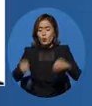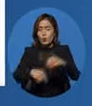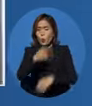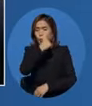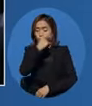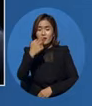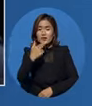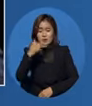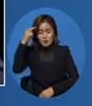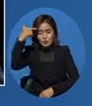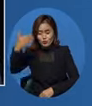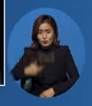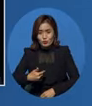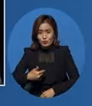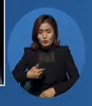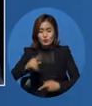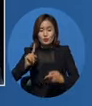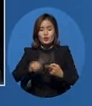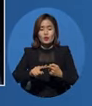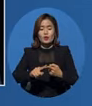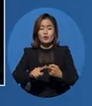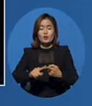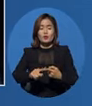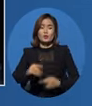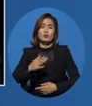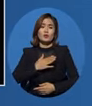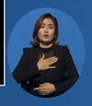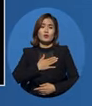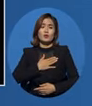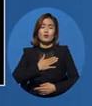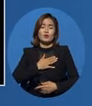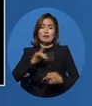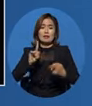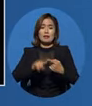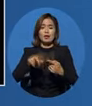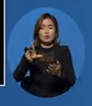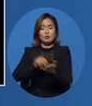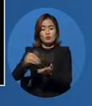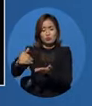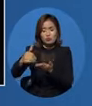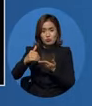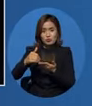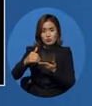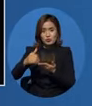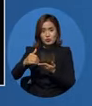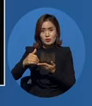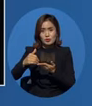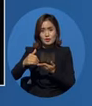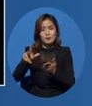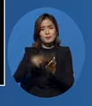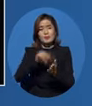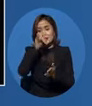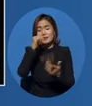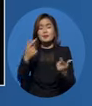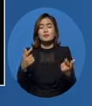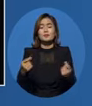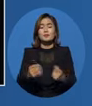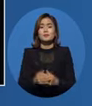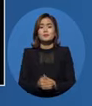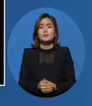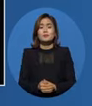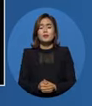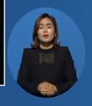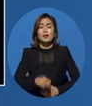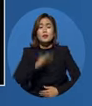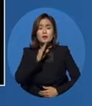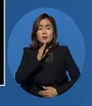그렇게 질의를 함부로 이 하는 것 사체가 태변 그 문제 제기하는 것이 손은 좀 성급한 게 아닌가 생각이 들고요 말씀대로 성